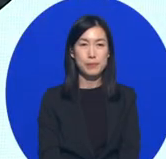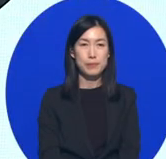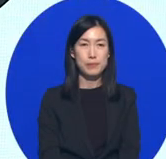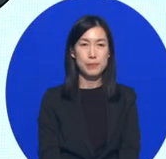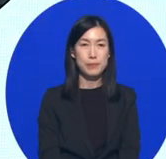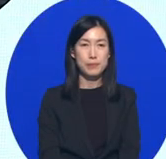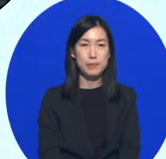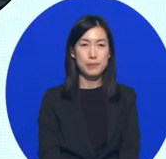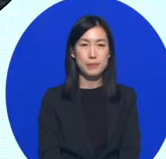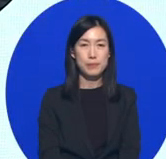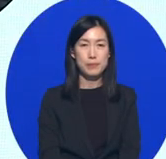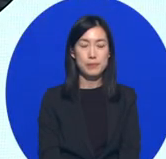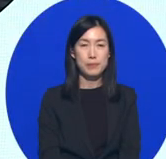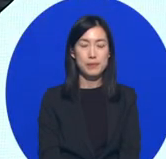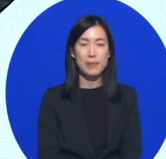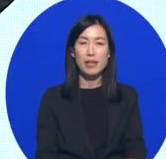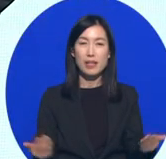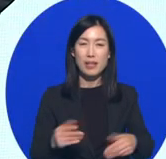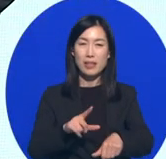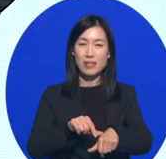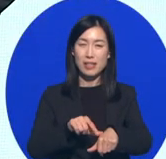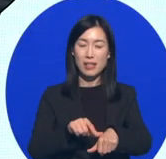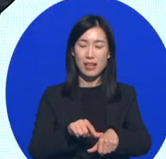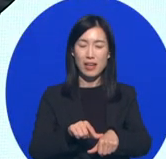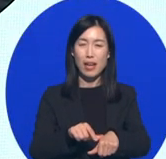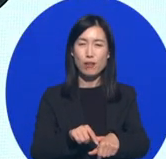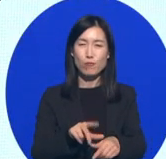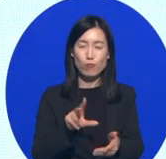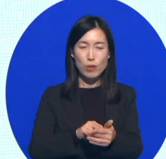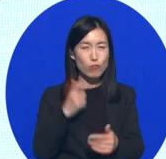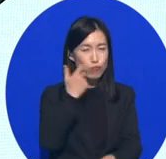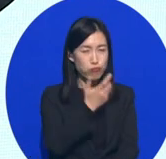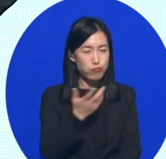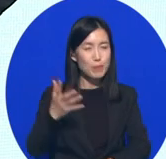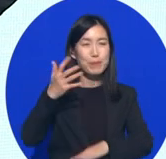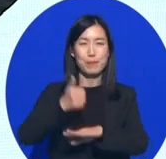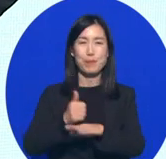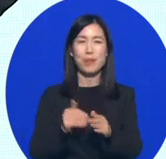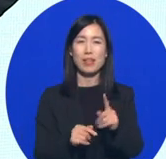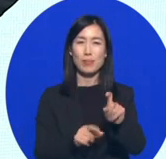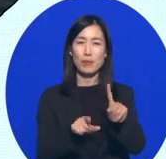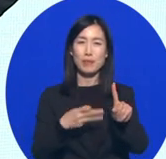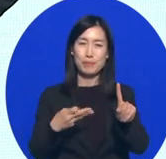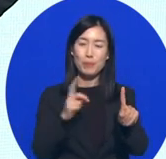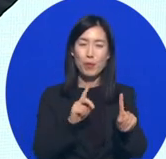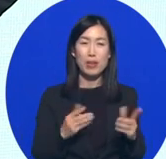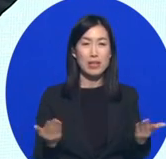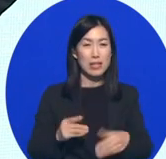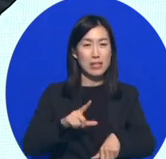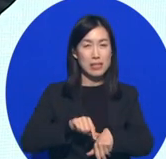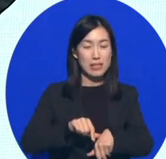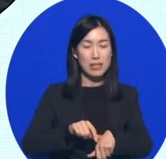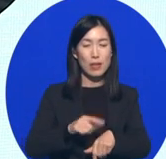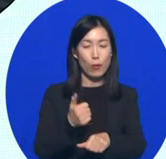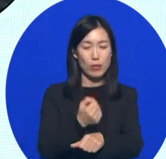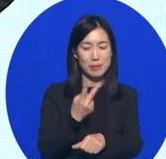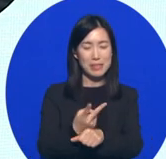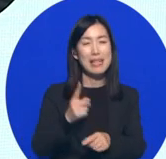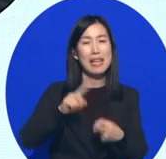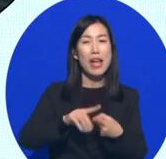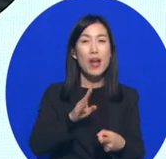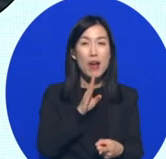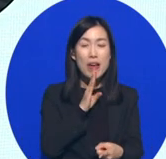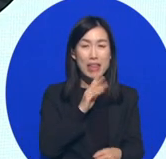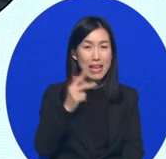드립니다 근로시간 개편에 대한 대국민 설결 가 발표됐습니다 연장 근로시간 총량은 유지하되 현행